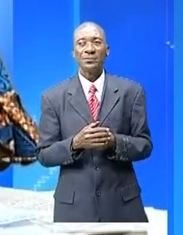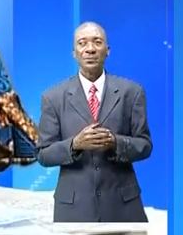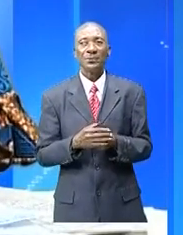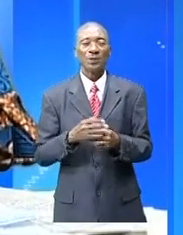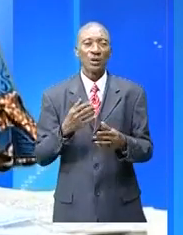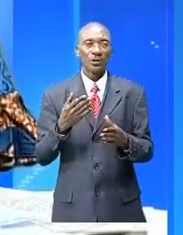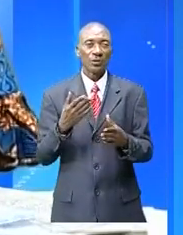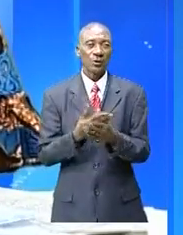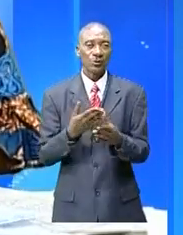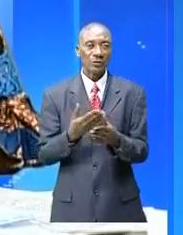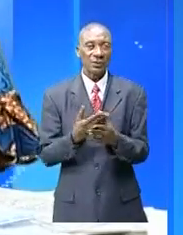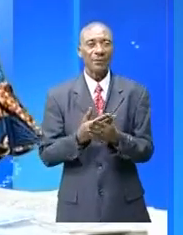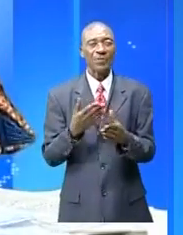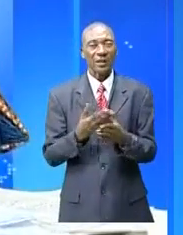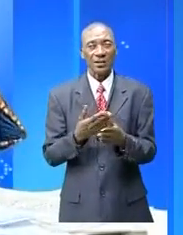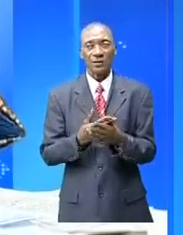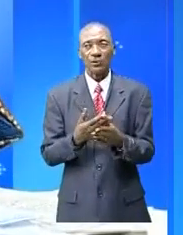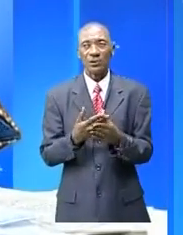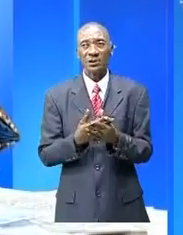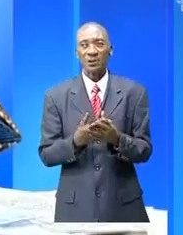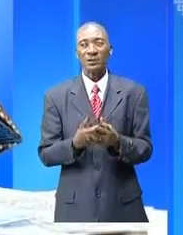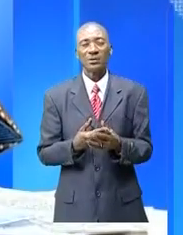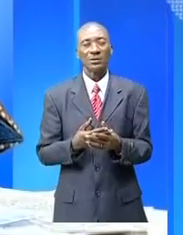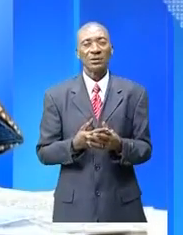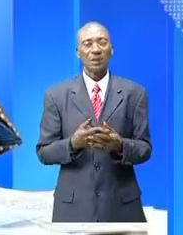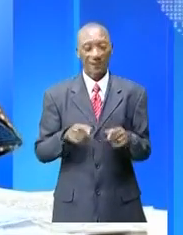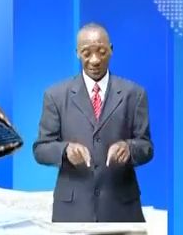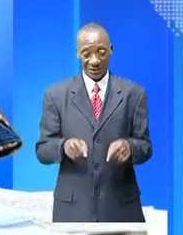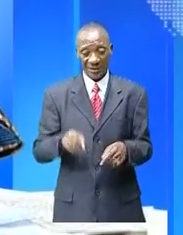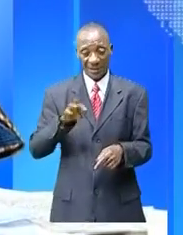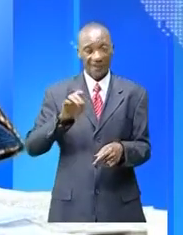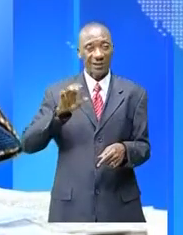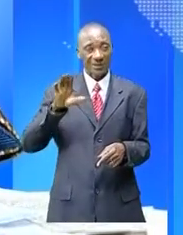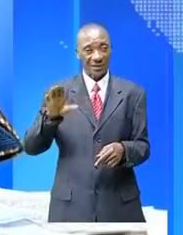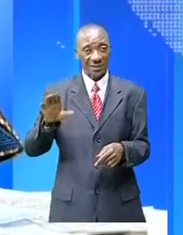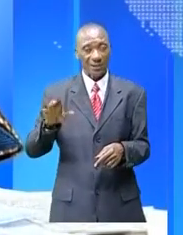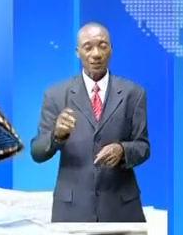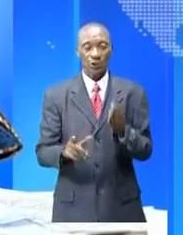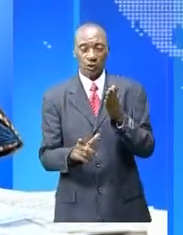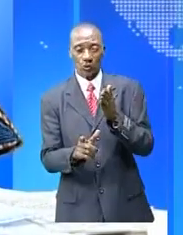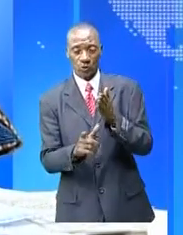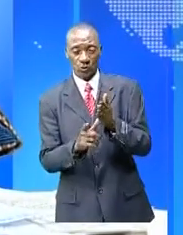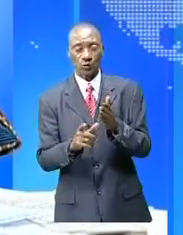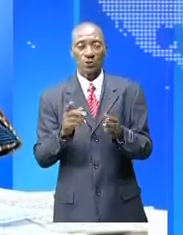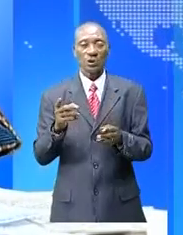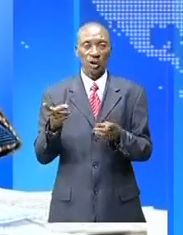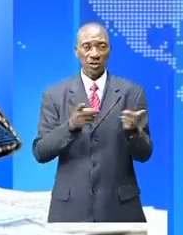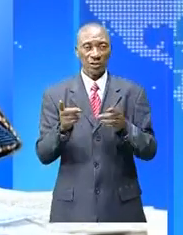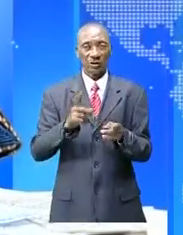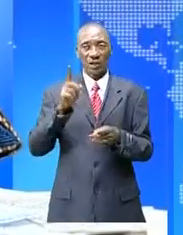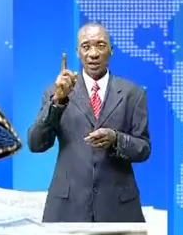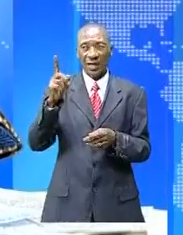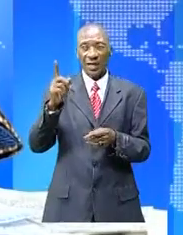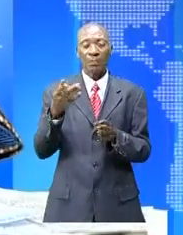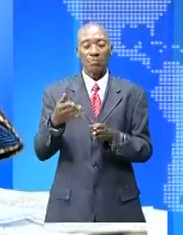notre collègue, confrère Gabriel Bolemba Wabolemba, sous-directeur aux enquêtes et magazines. Et